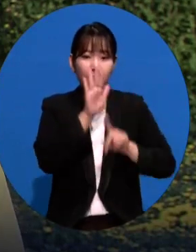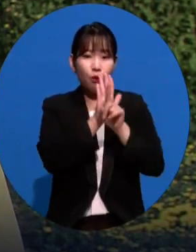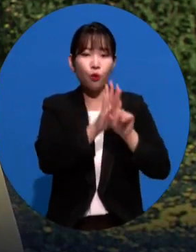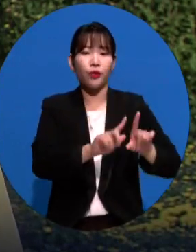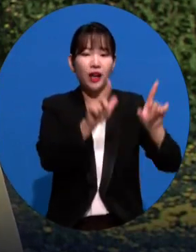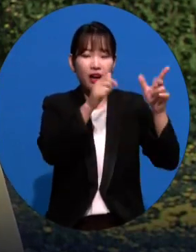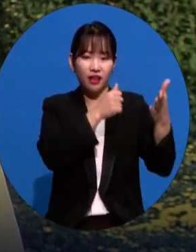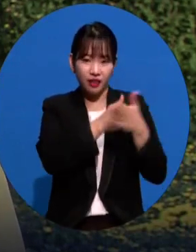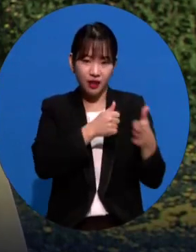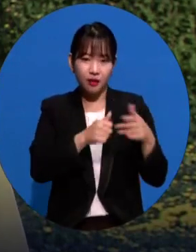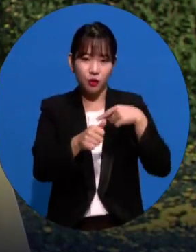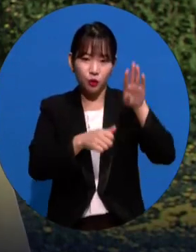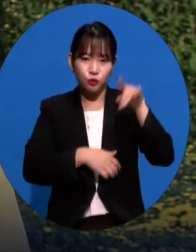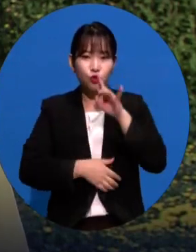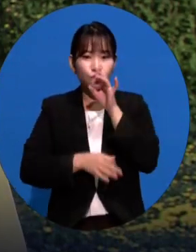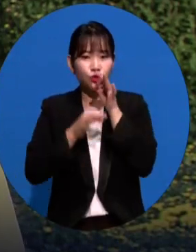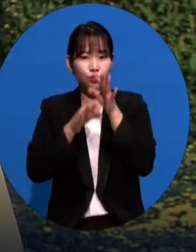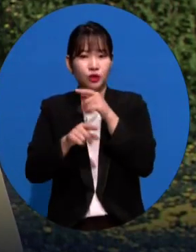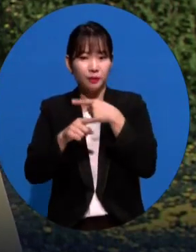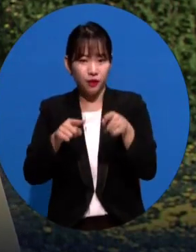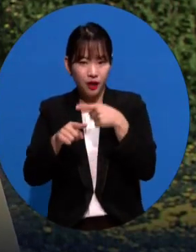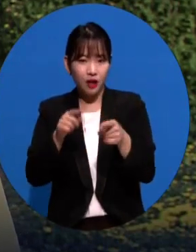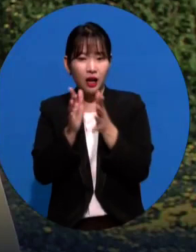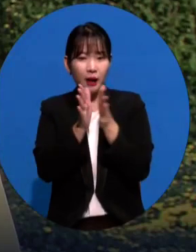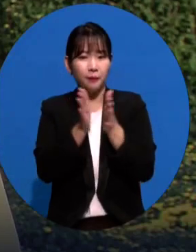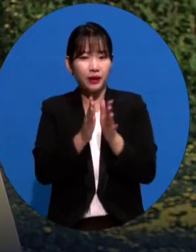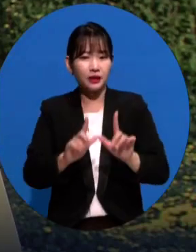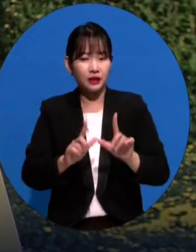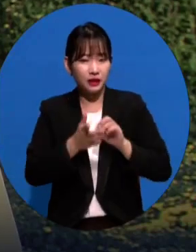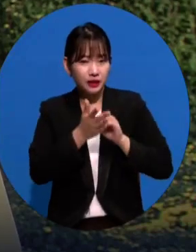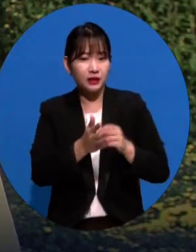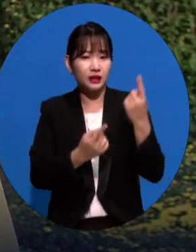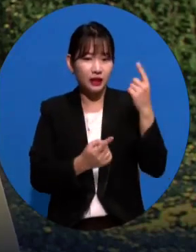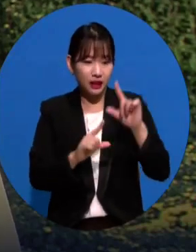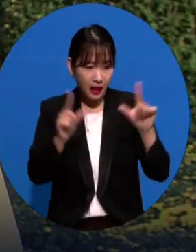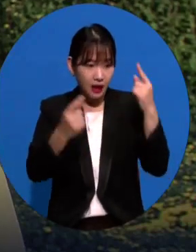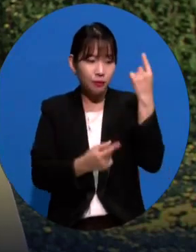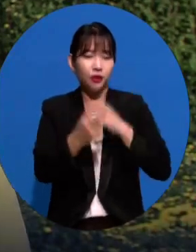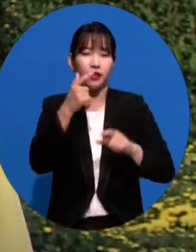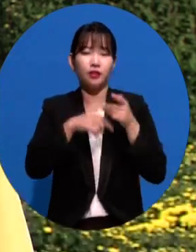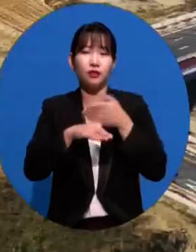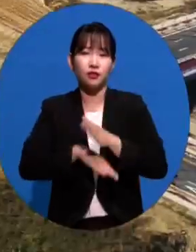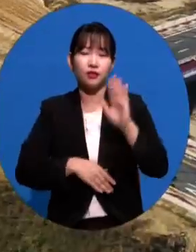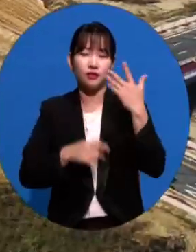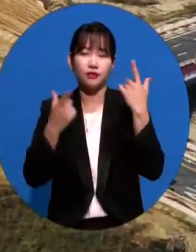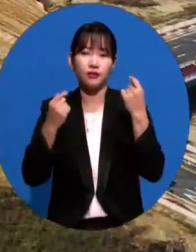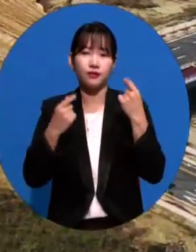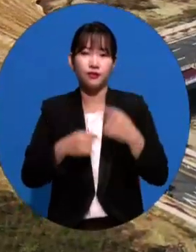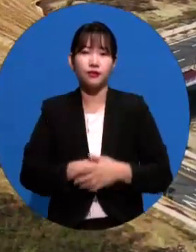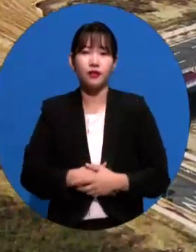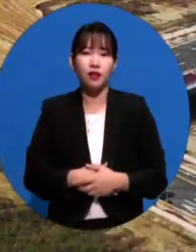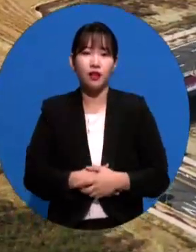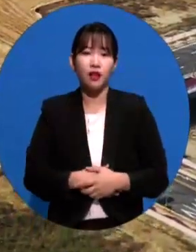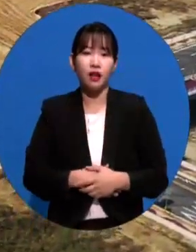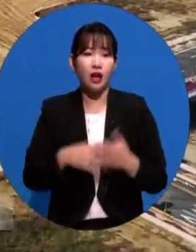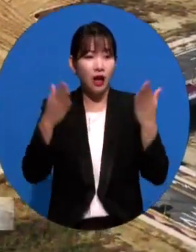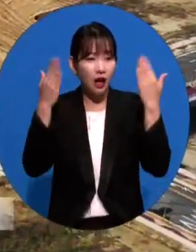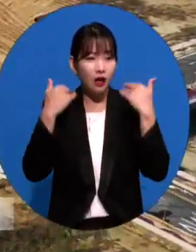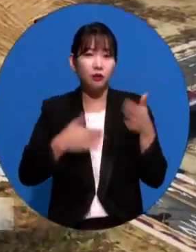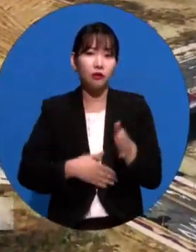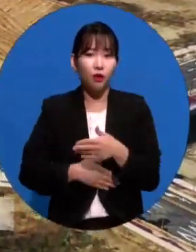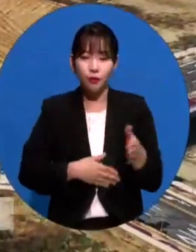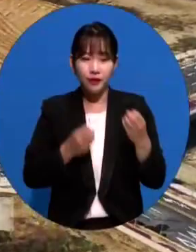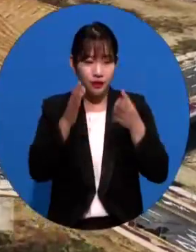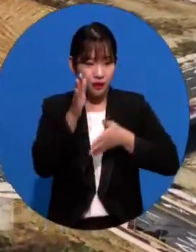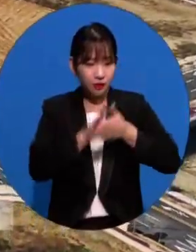공고일이어서 교육부 중앙투자심사가 아파트 입주일보다 늦어지게 된 것 같습니다. 한동안 학교가 없게 된